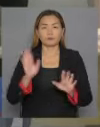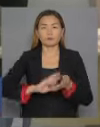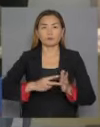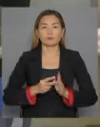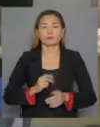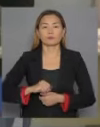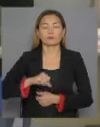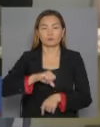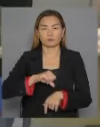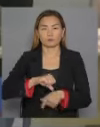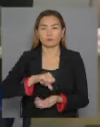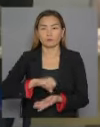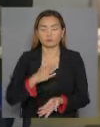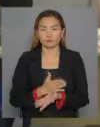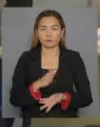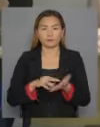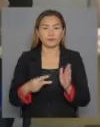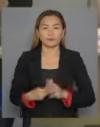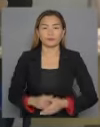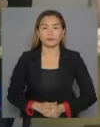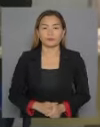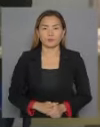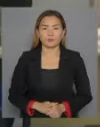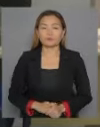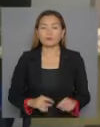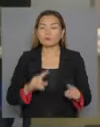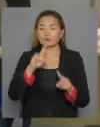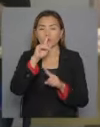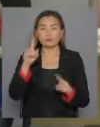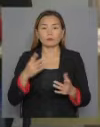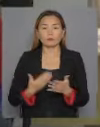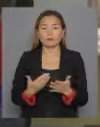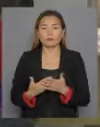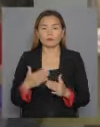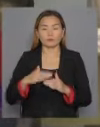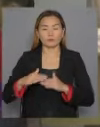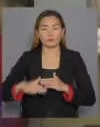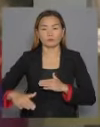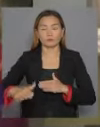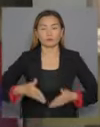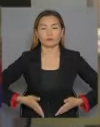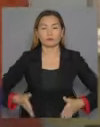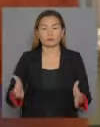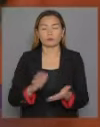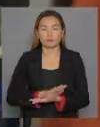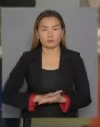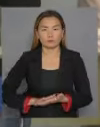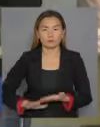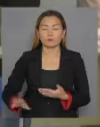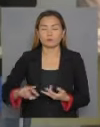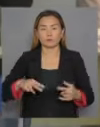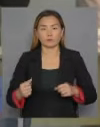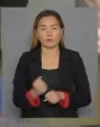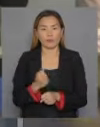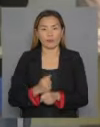жобасымен қатысып отырмыз. Бұл жобаның артықшылығы кәдімгі асфальт жолдарымызды экологиялық таза жолдармен ауыстыру